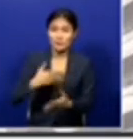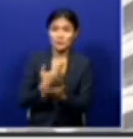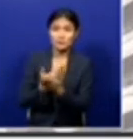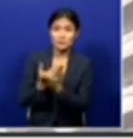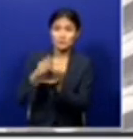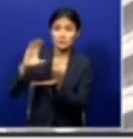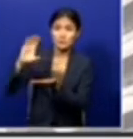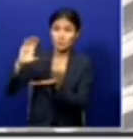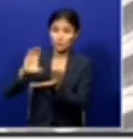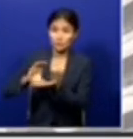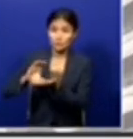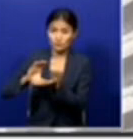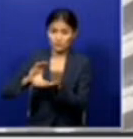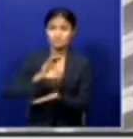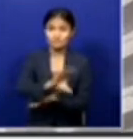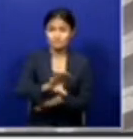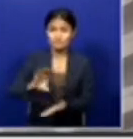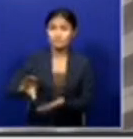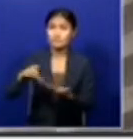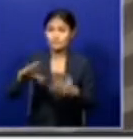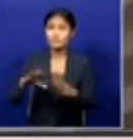ล่